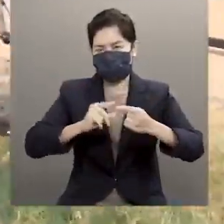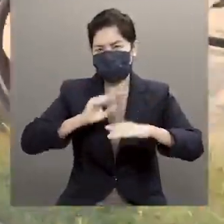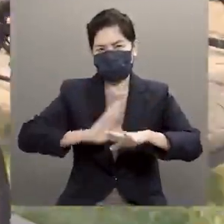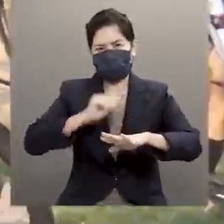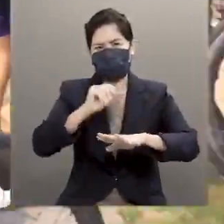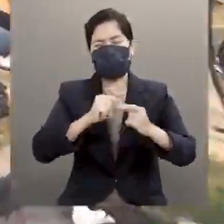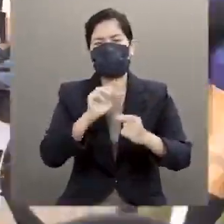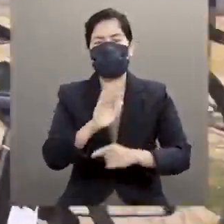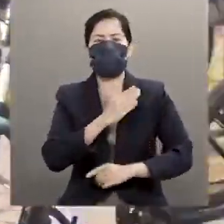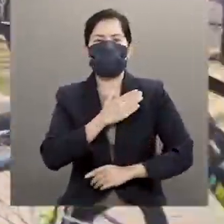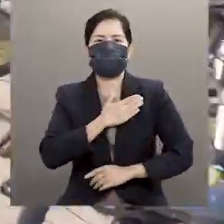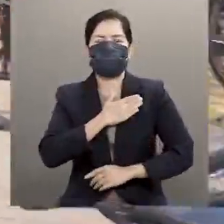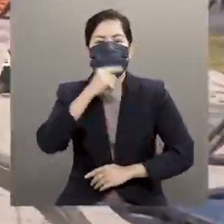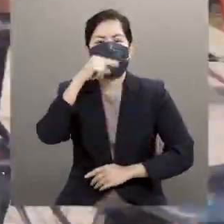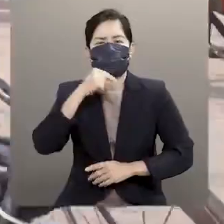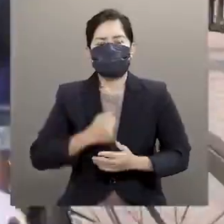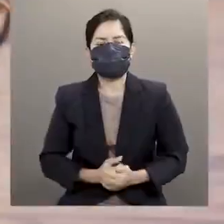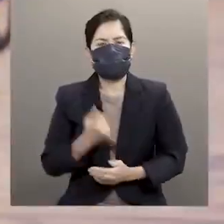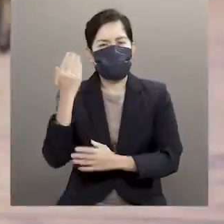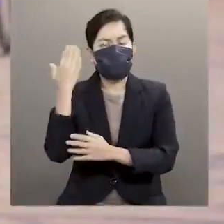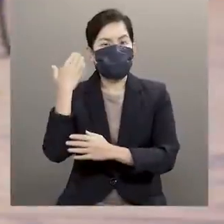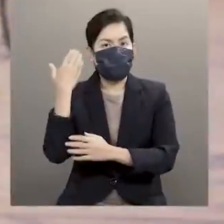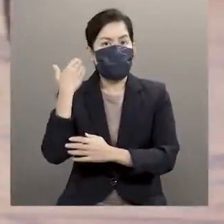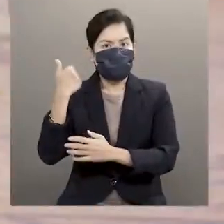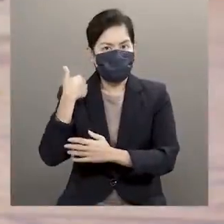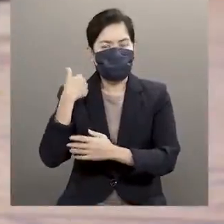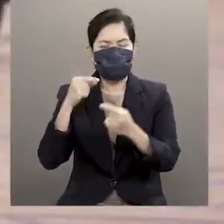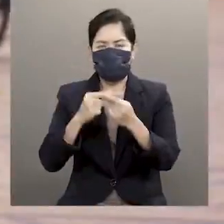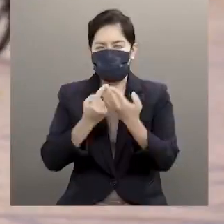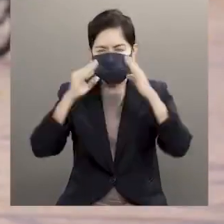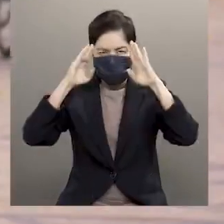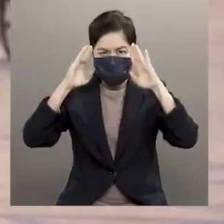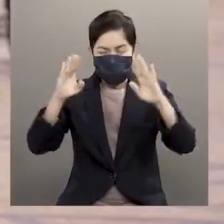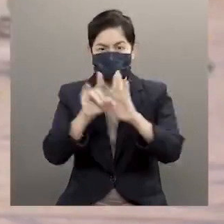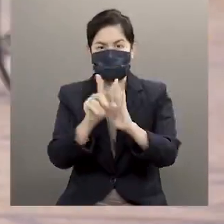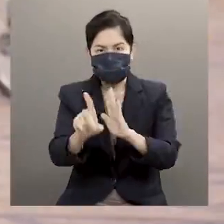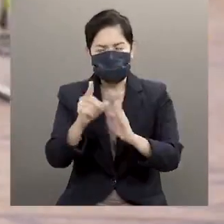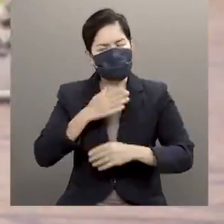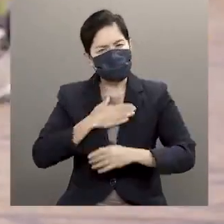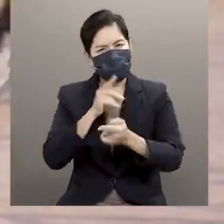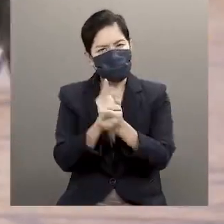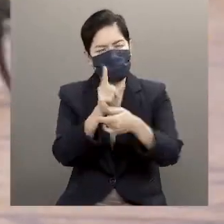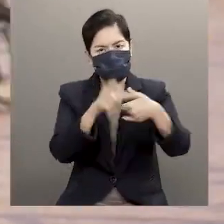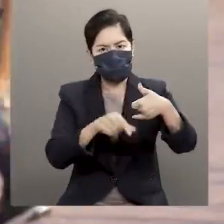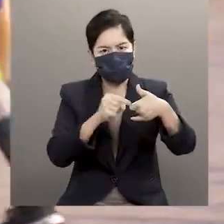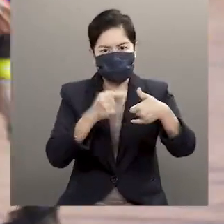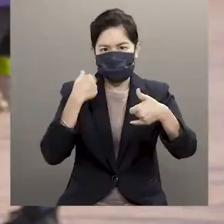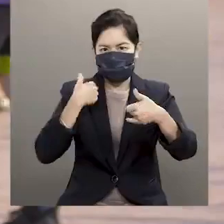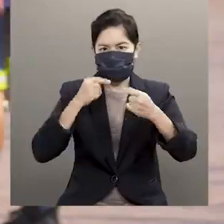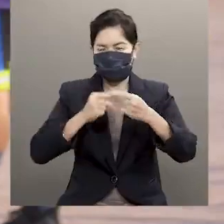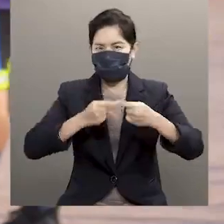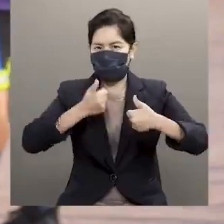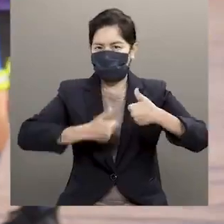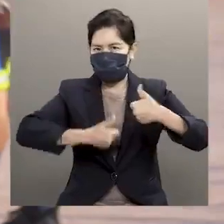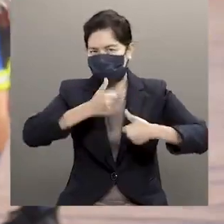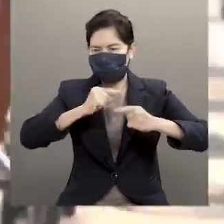วยปีที่แล้วเป็นประสบกณครั้งแรกขผมพอได้ปันตรงสุด เราได้เจอคนเก่งวงเราปกับคนเกิงมากข้เมอไ่เร็